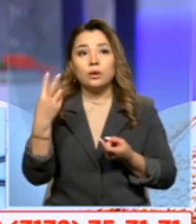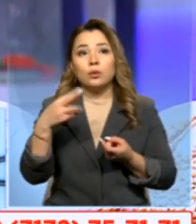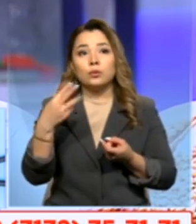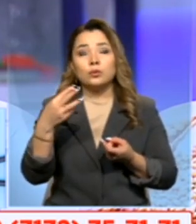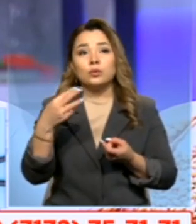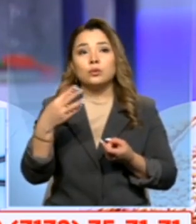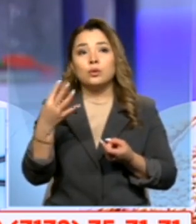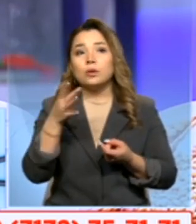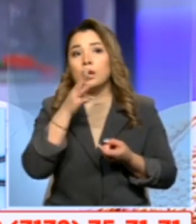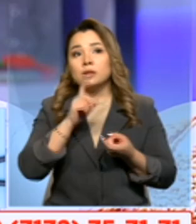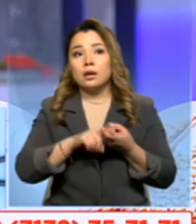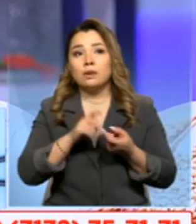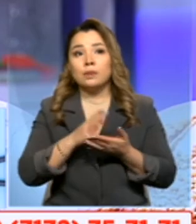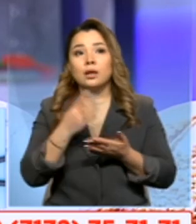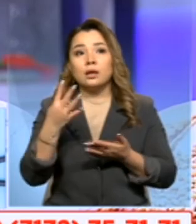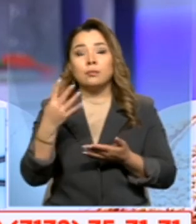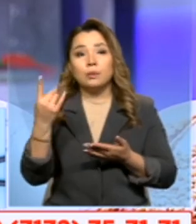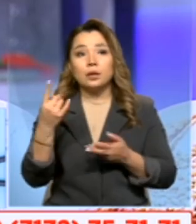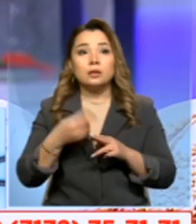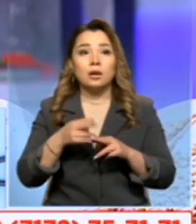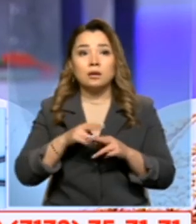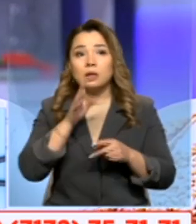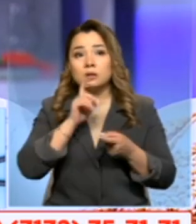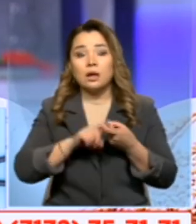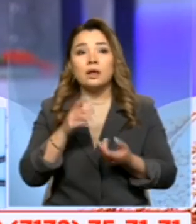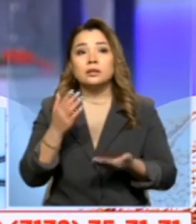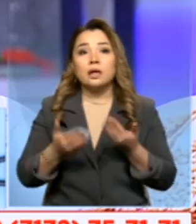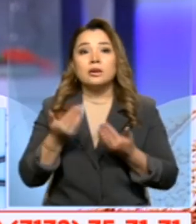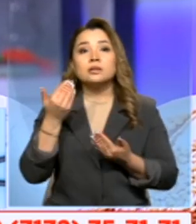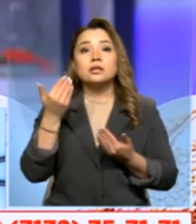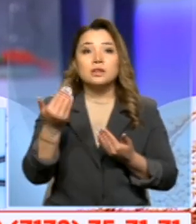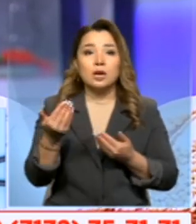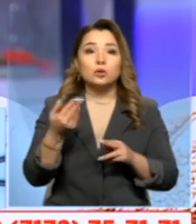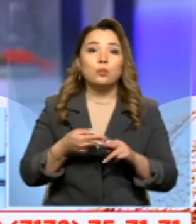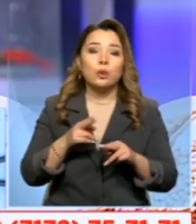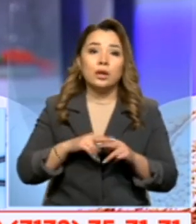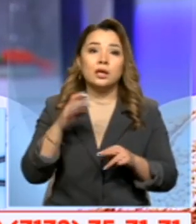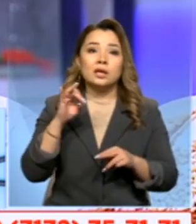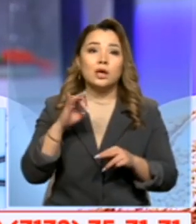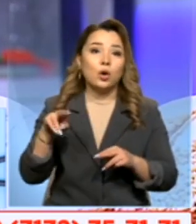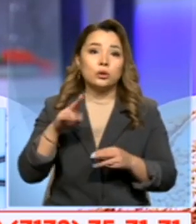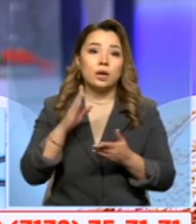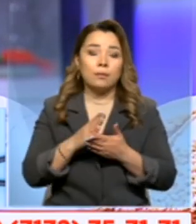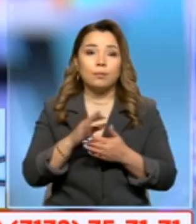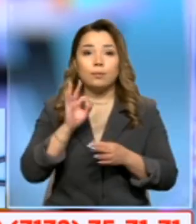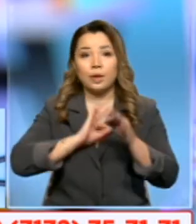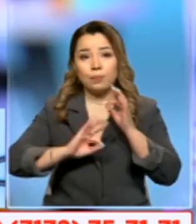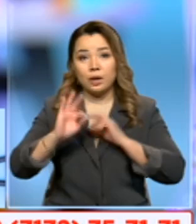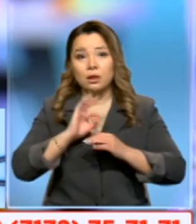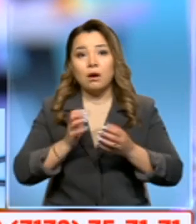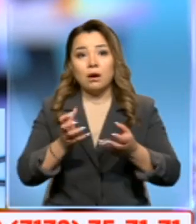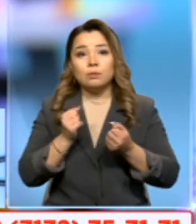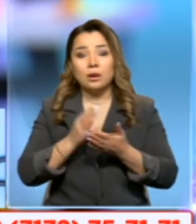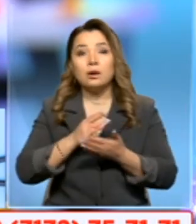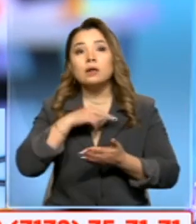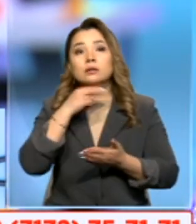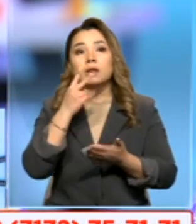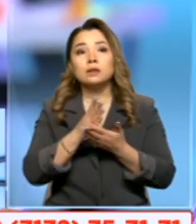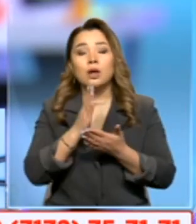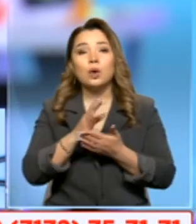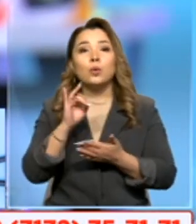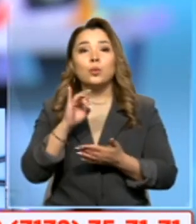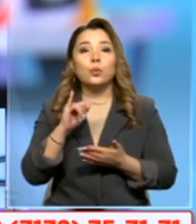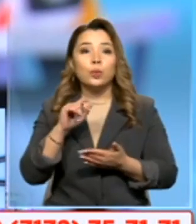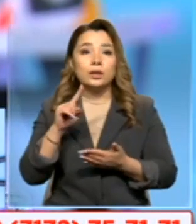жаста бала. Иә, 41-де деді. Қараңыз, егер сіз мынау йод препаратын қабылдайтын болса, бірінші көру керек,